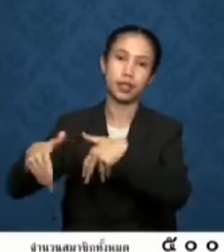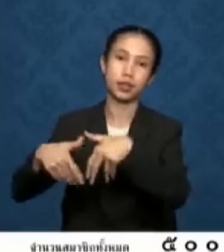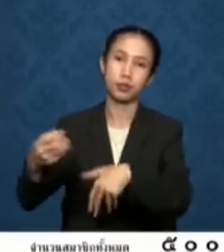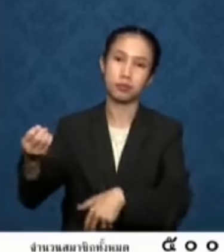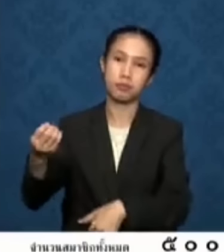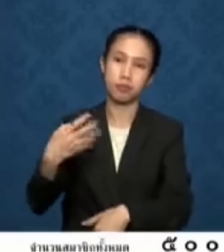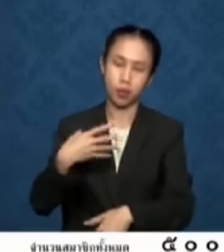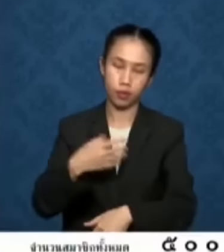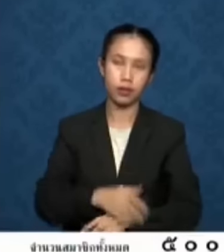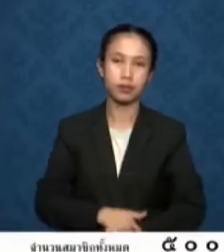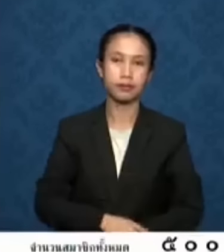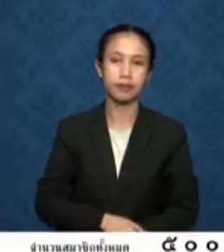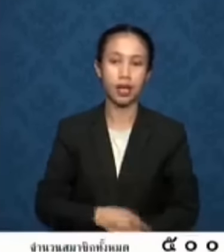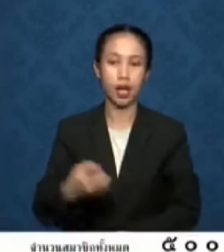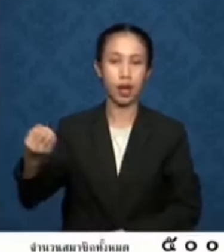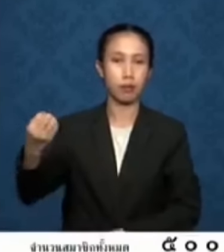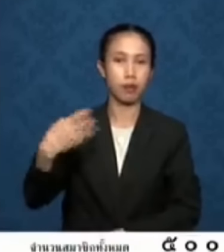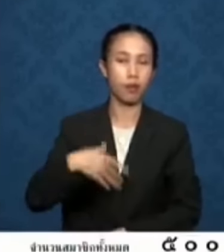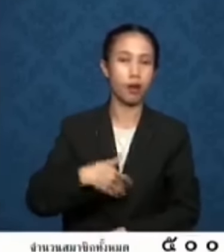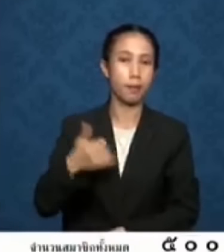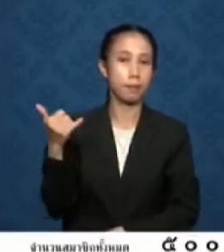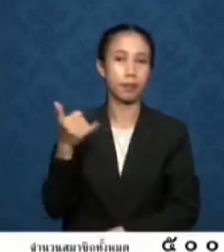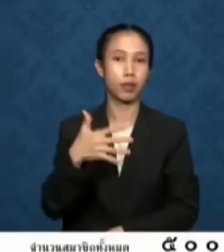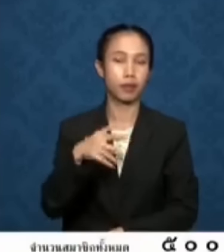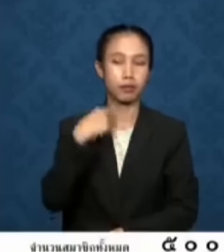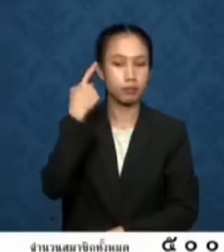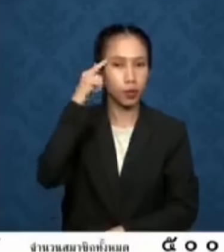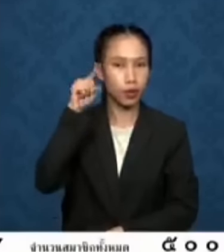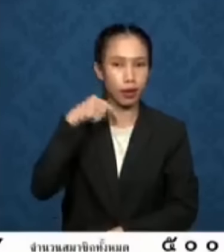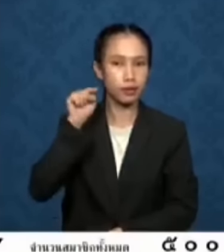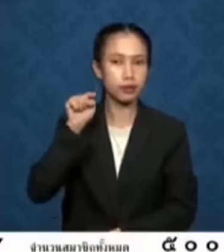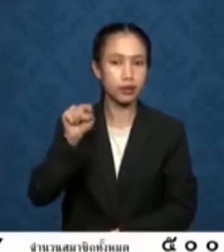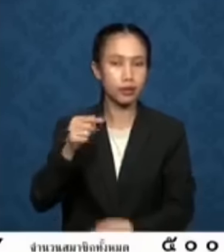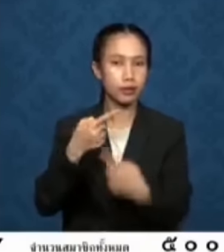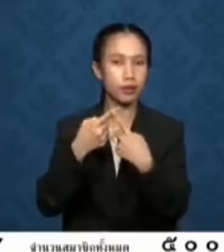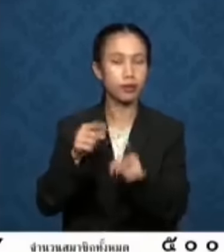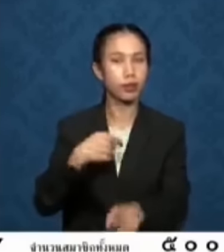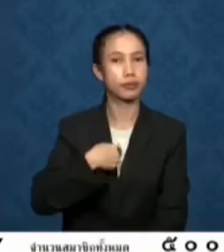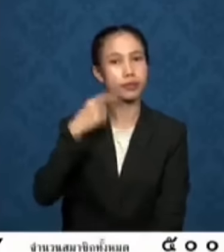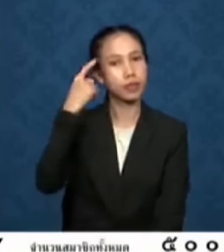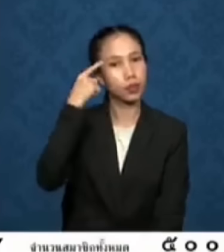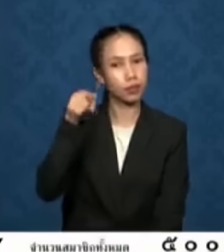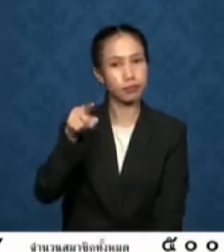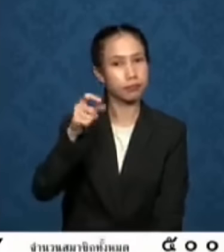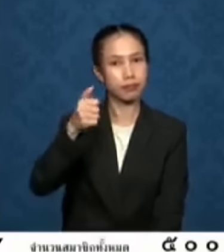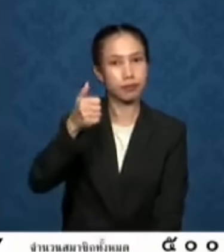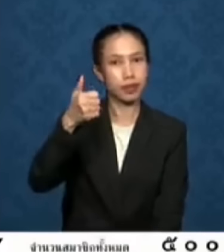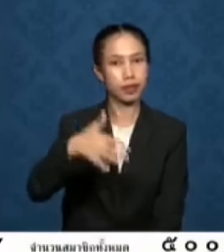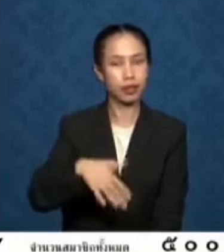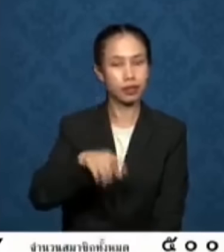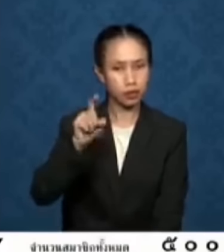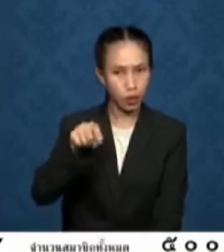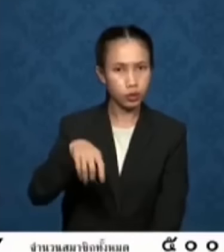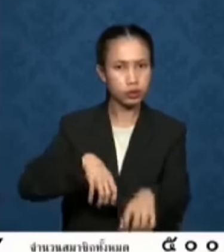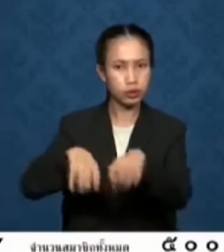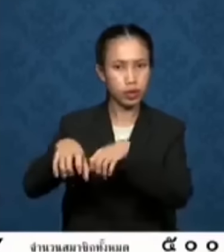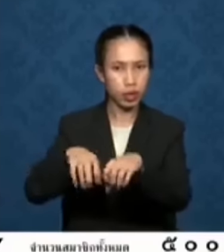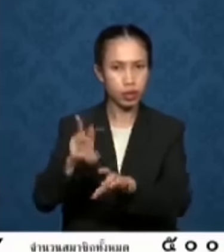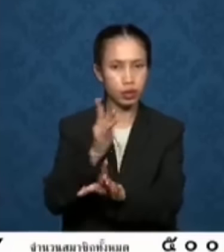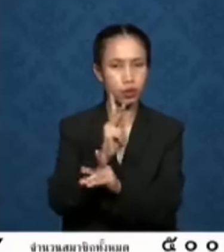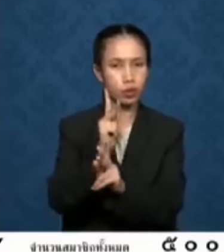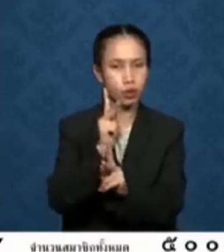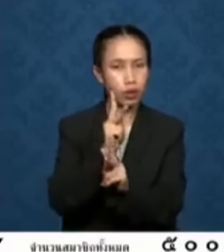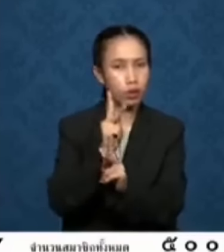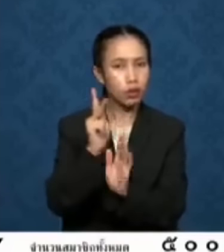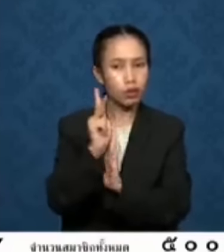ขาได้รับแจ้งว่าไม่ต้องมาสภาผมไม่รู้ว่าใครเป็นคนสั่งนะครับแต่ผมคิดว่าแบบนี้ไม่ได้ครับเรื่องควบคุมเครื่องดื่มแอลกอฮอล์จะบวก